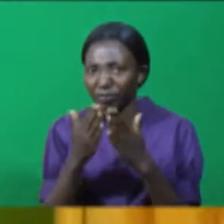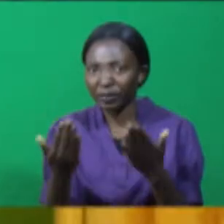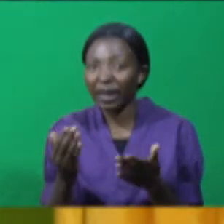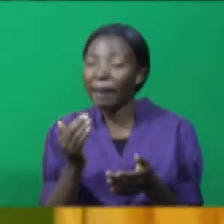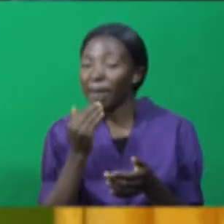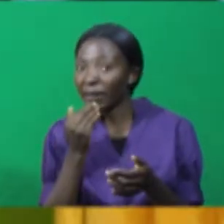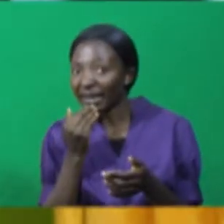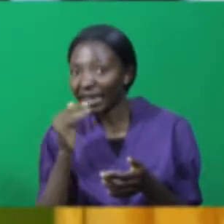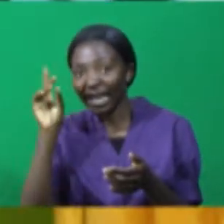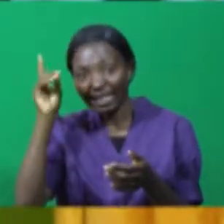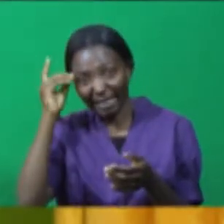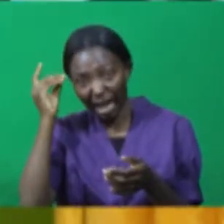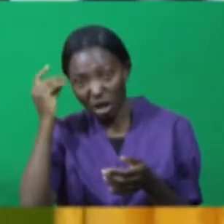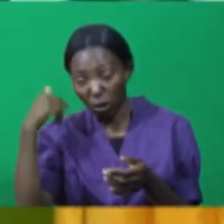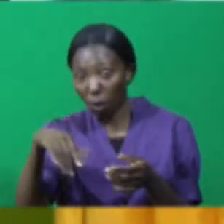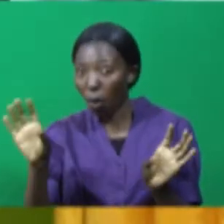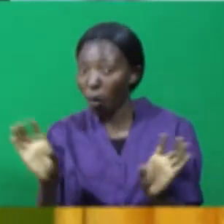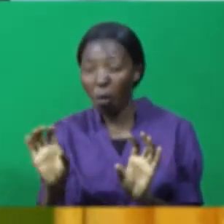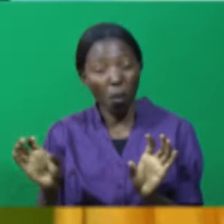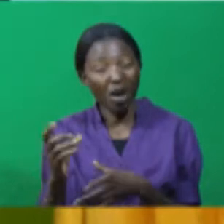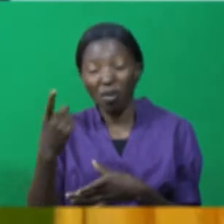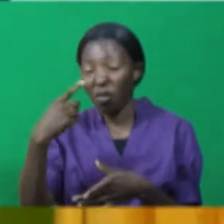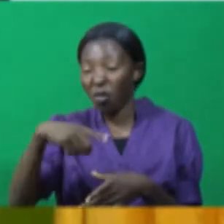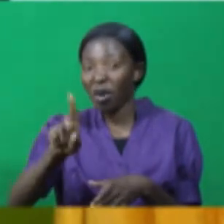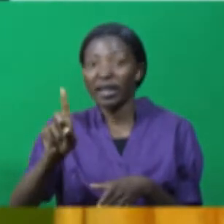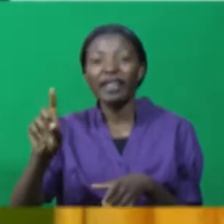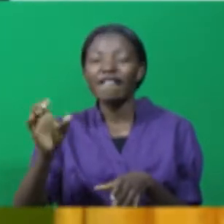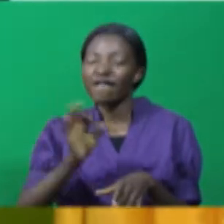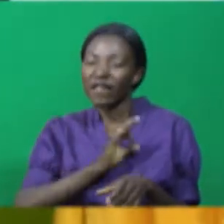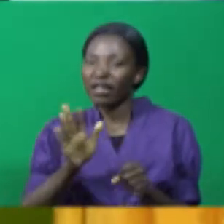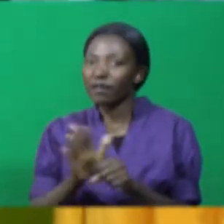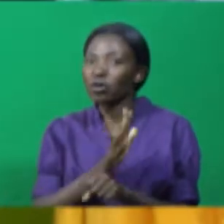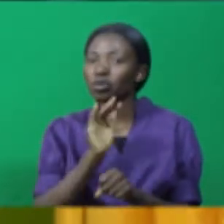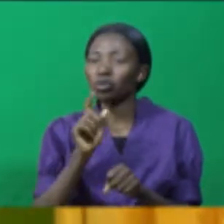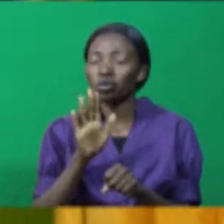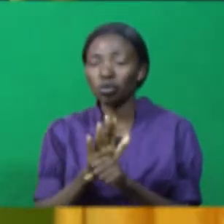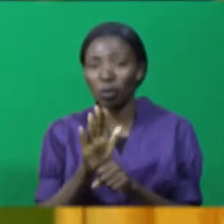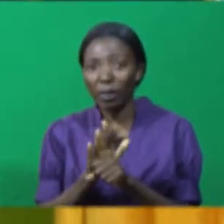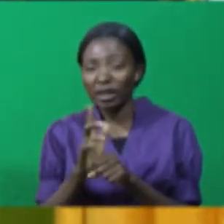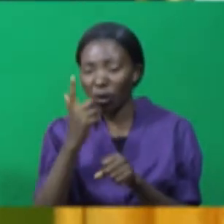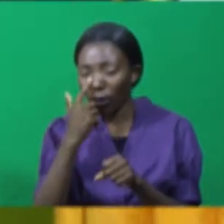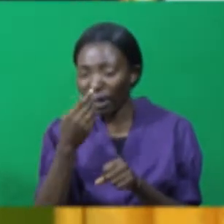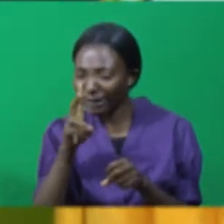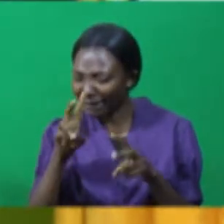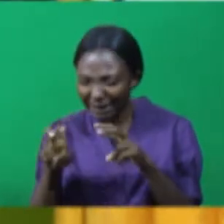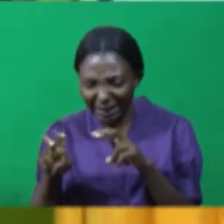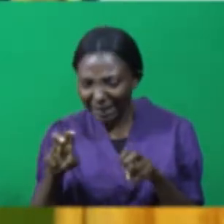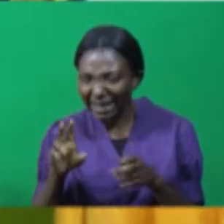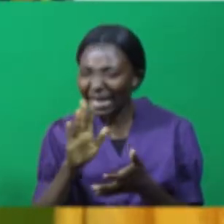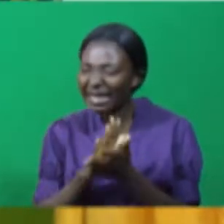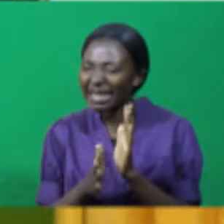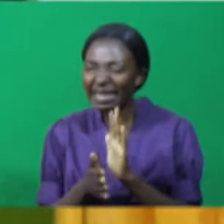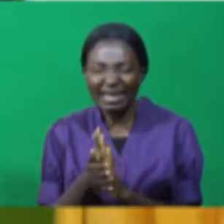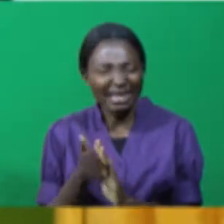pabasa paDaniel aishanda akatendeka. Ma auditor akaitwa. Daniel akashayikwa